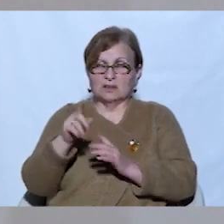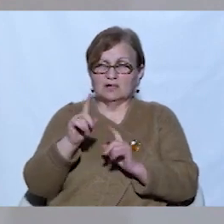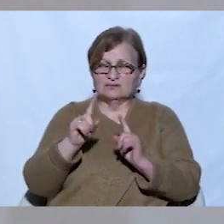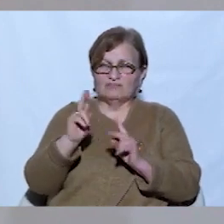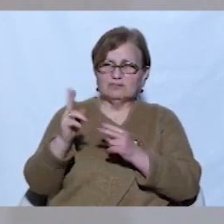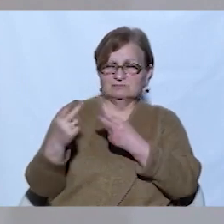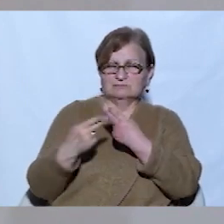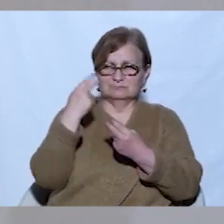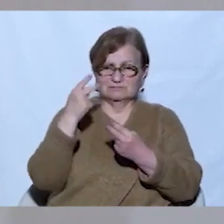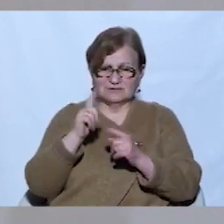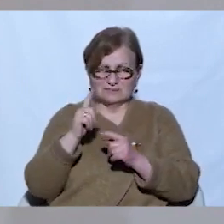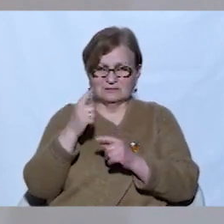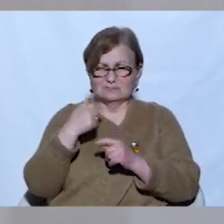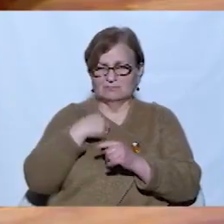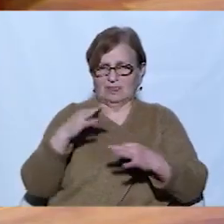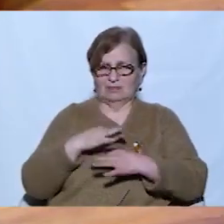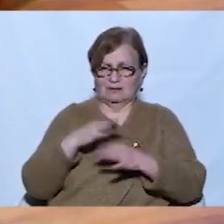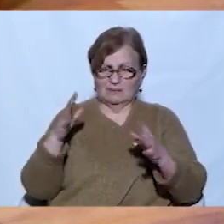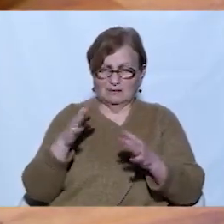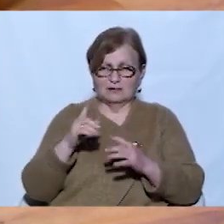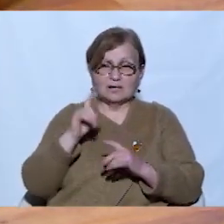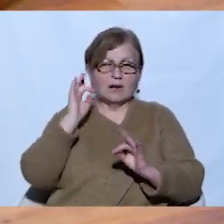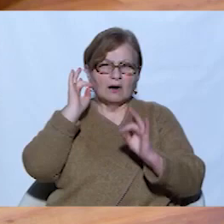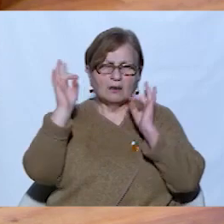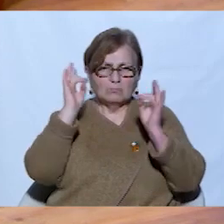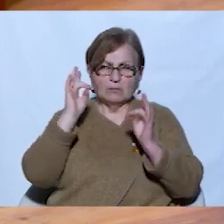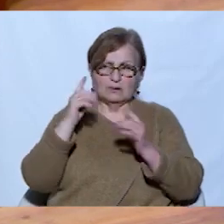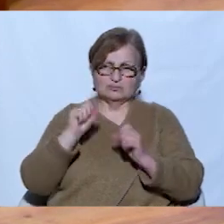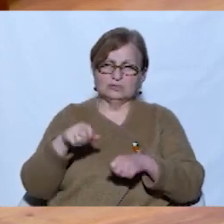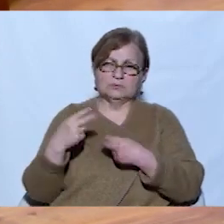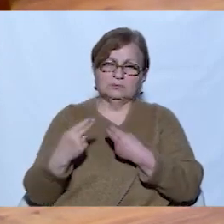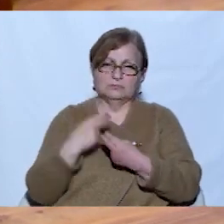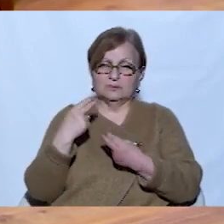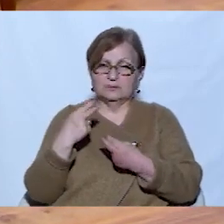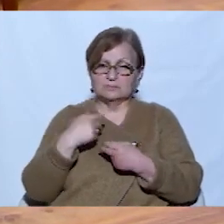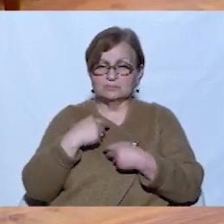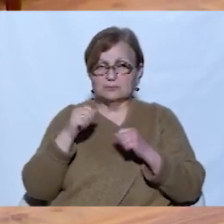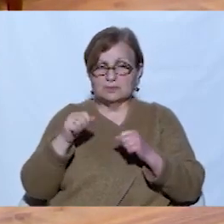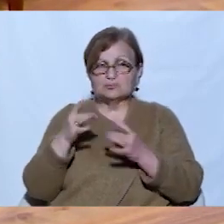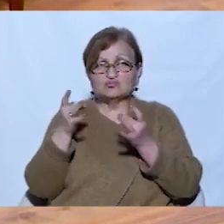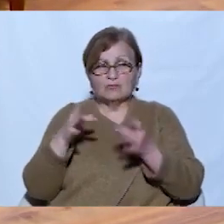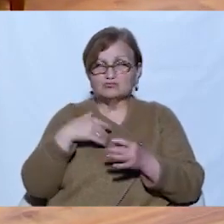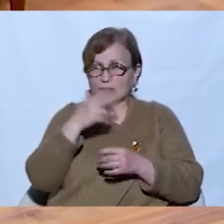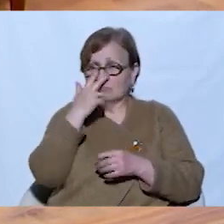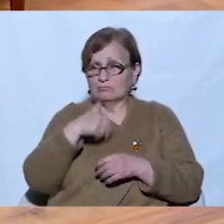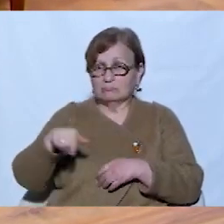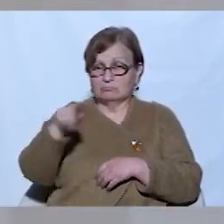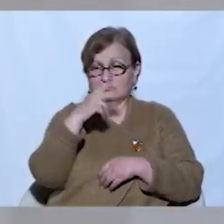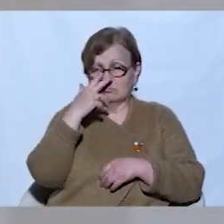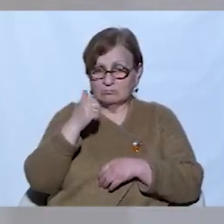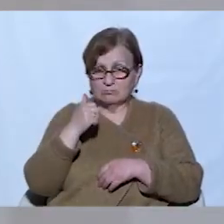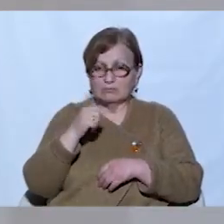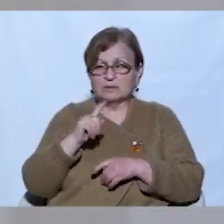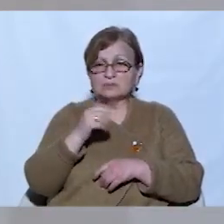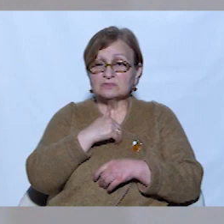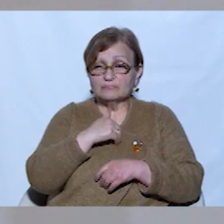იყოს ეს გარემო, ან შეიძლება ძალიან ისეთი ხმა, რომელიც ჩვენ შეგვიძლია რომ ჩვენთვის ჩვეულებრივი იყოს და ამ ხმის მიუხედავად ვაკეთოთ ის